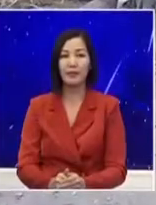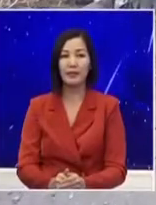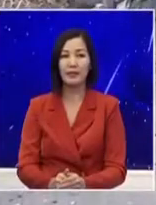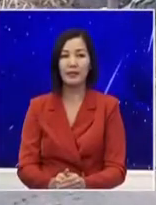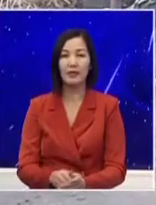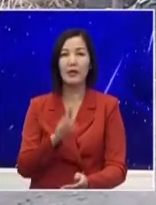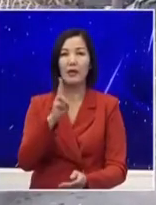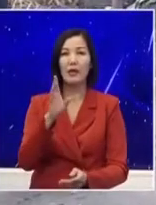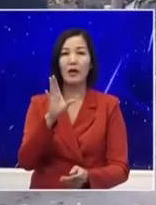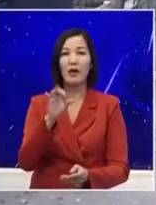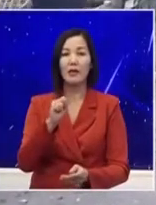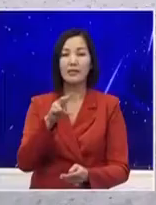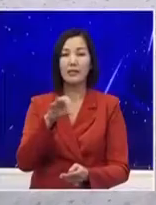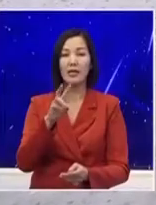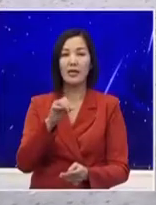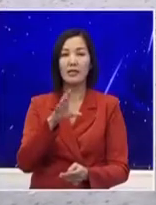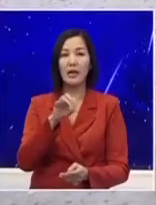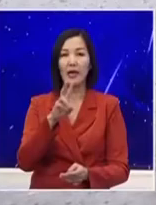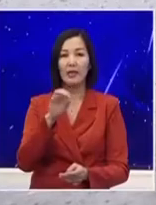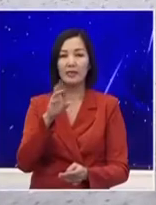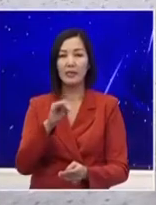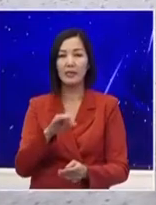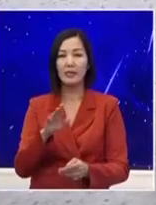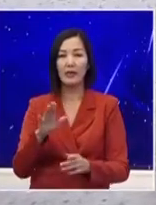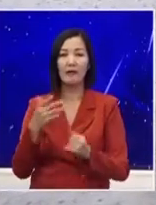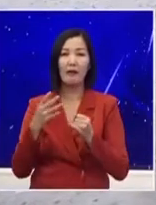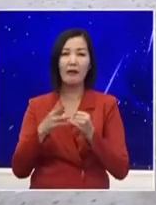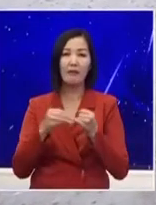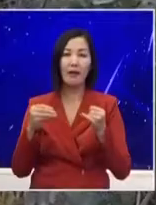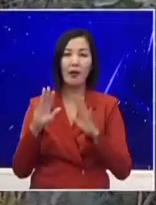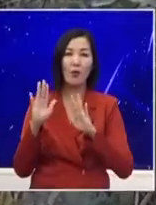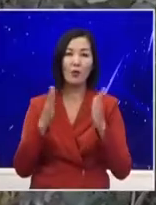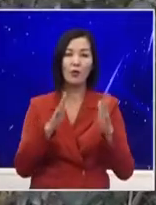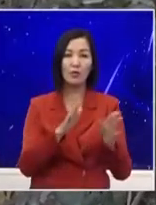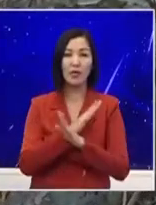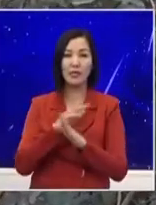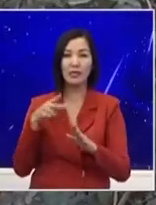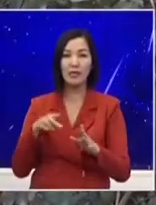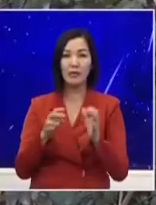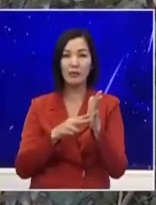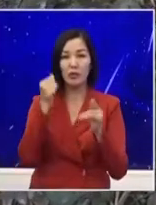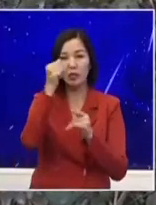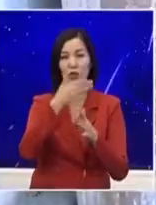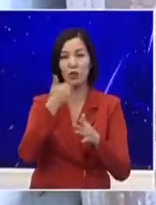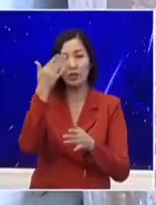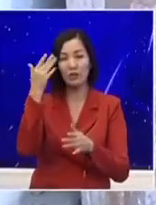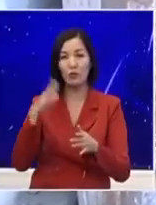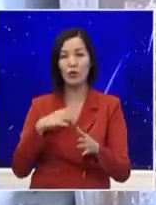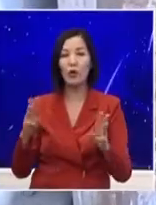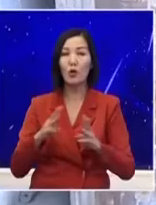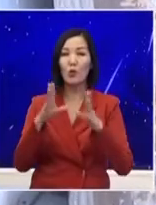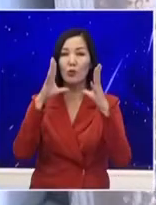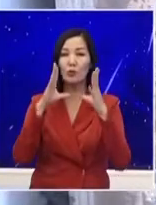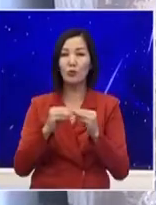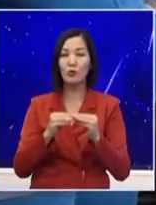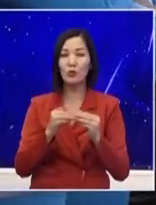Ал қаскелеңдік сержант Александр Клименчук дала өрті кезінде қаза тапты. Бұл 2007 жылдың жазы болатын. Өрт сөндіруші